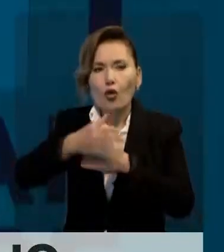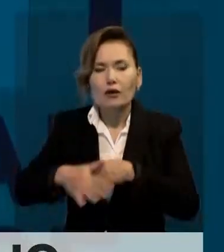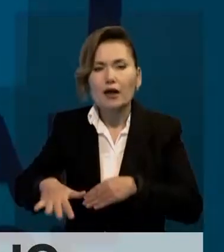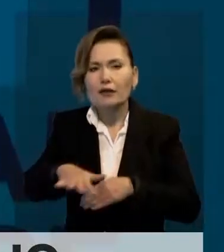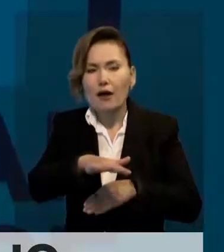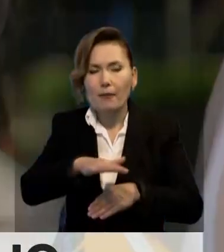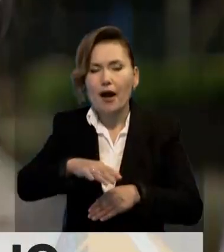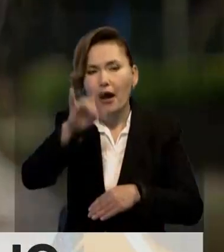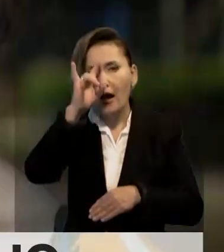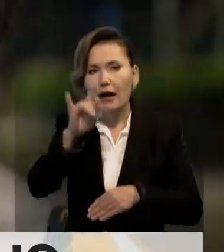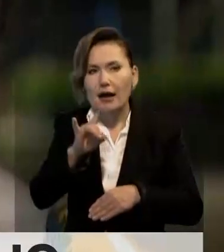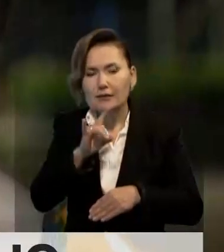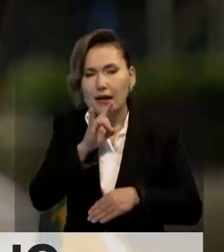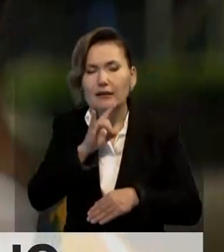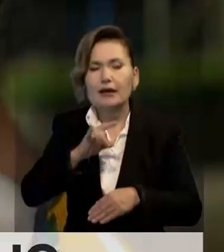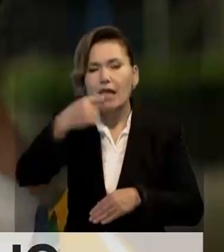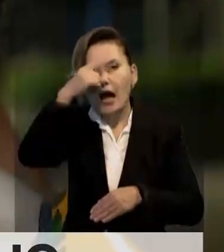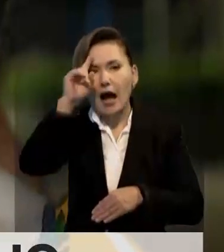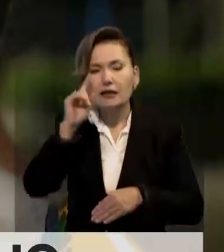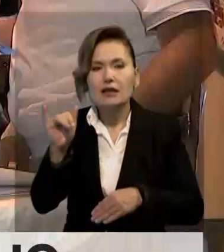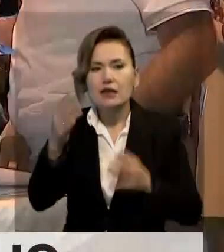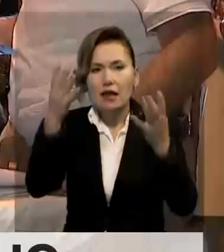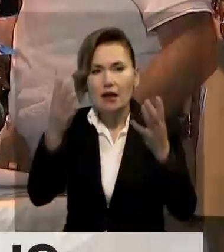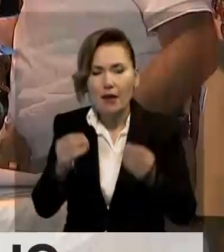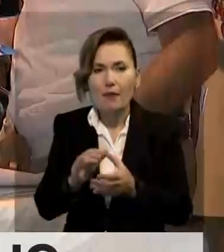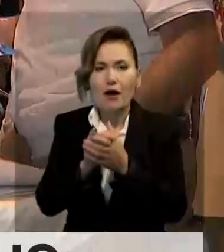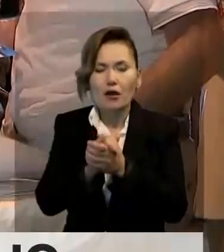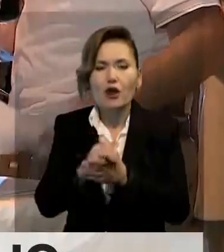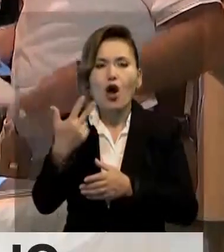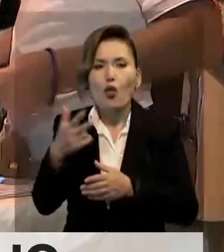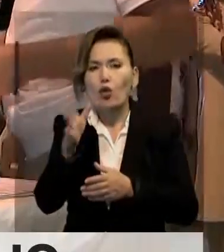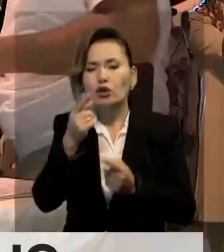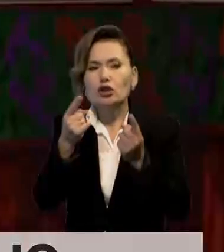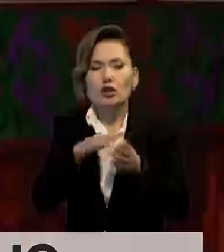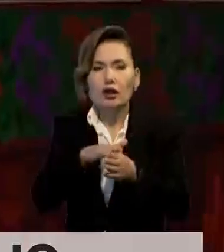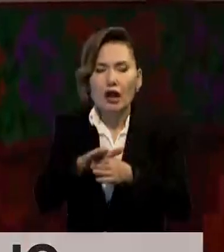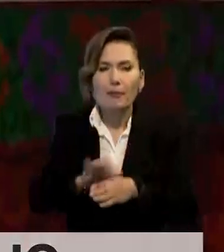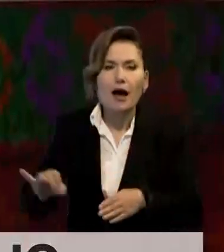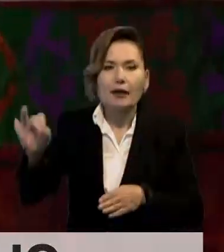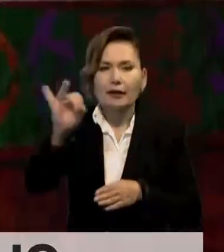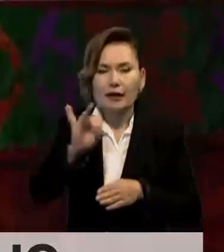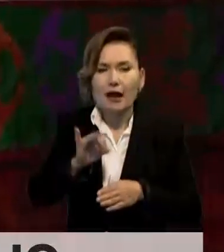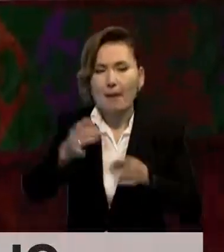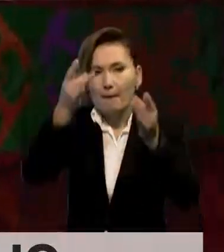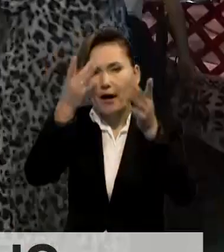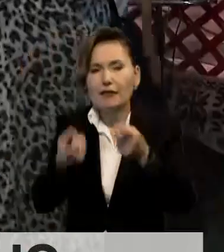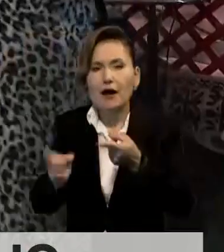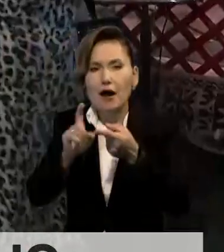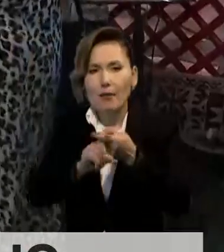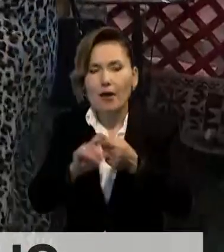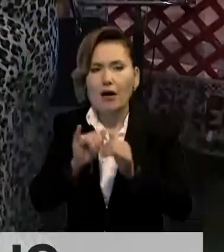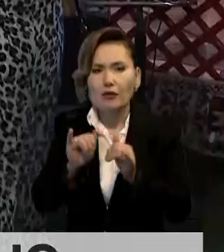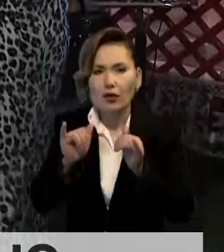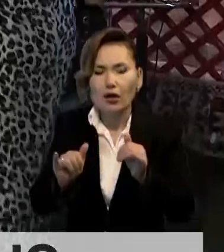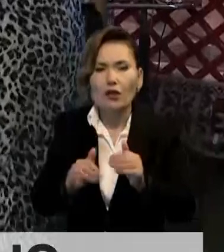сенбіде Қазақстан мен Әзербайжан арасында дипломатиялық қатынастың орнағанына 30 жыл толады. Ал тарихи һәм мәдени байланыстардың